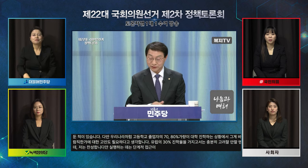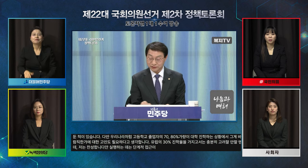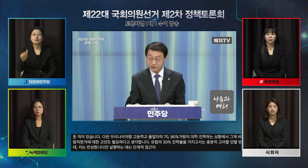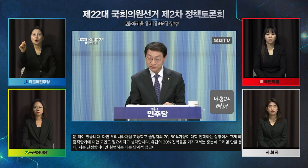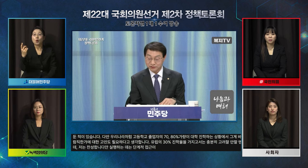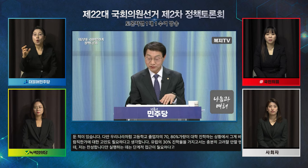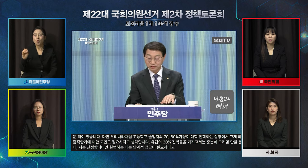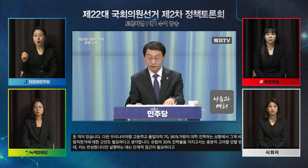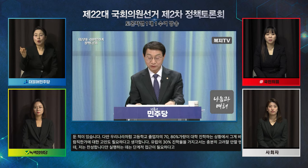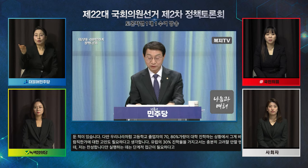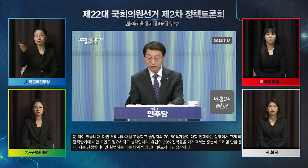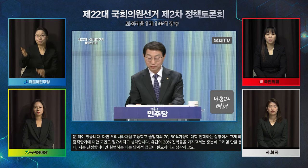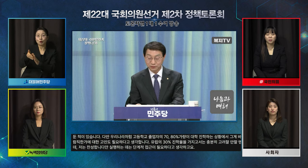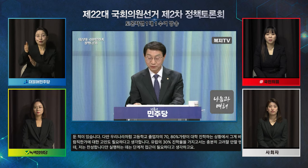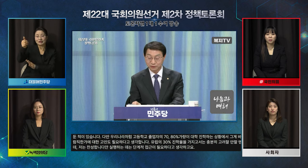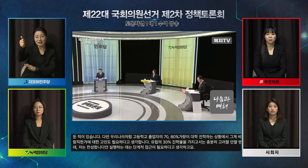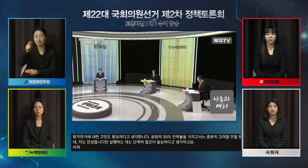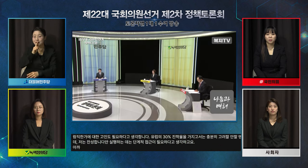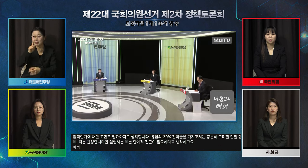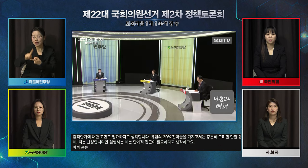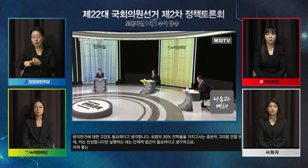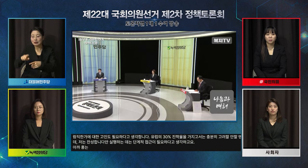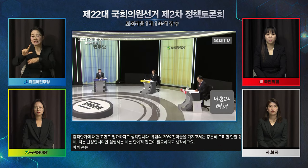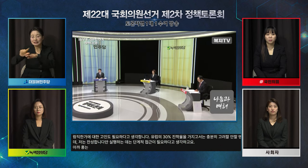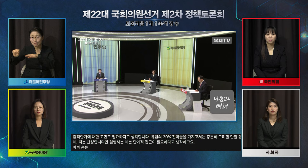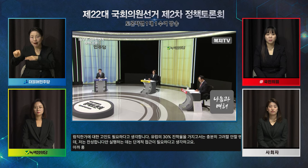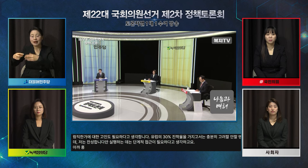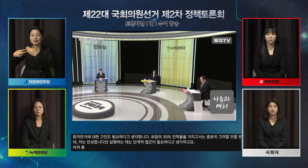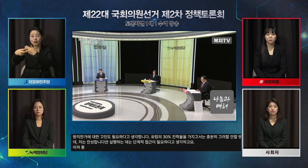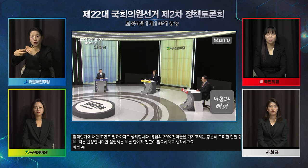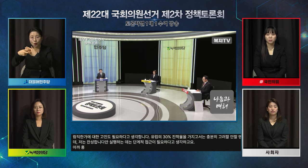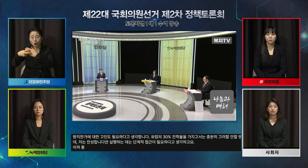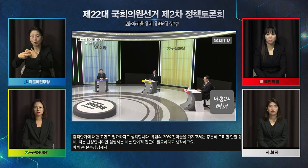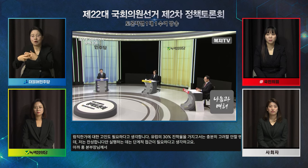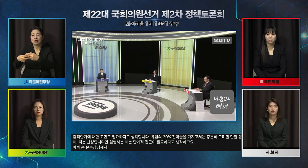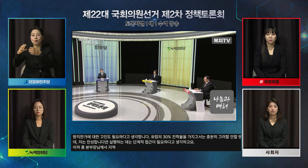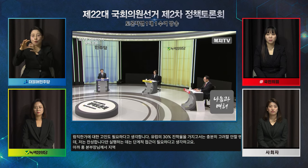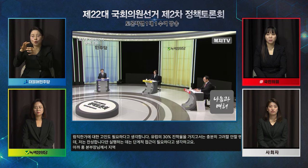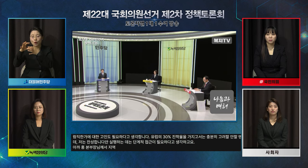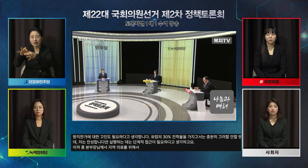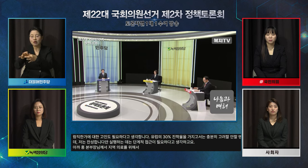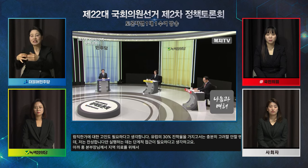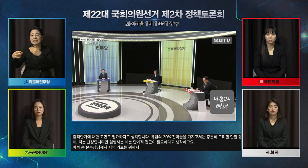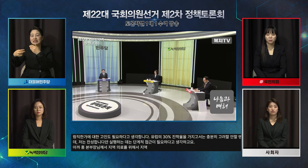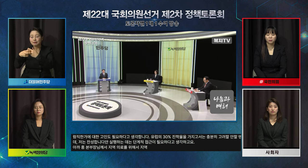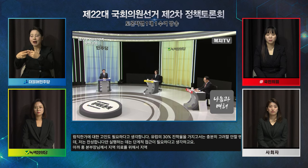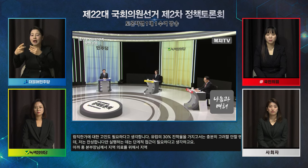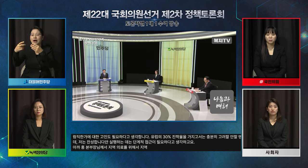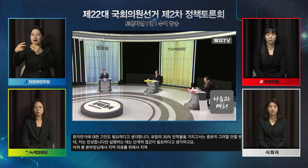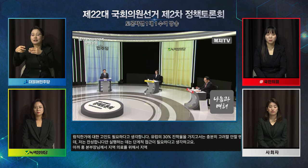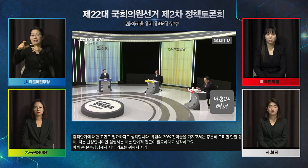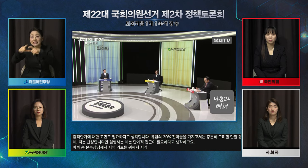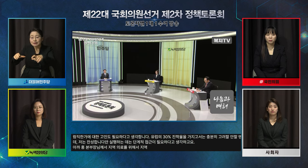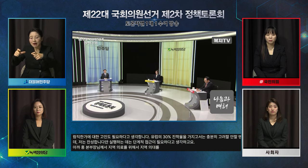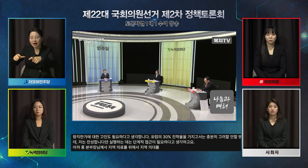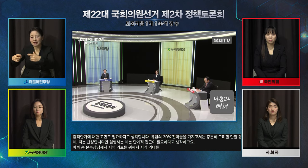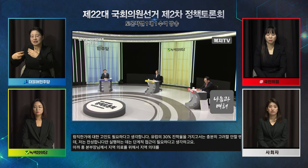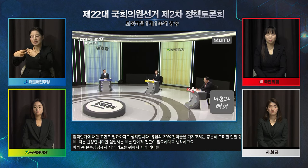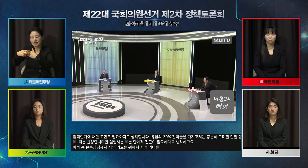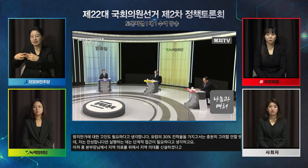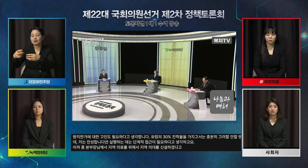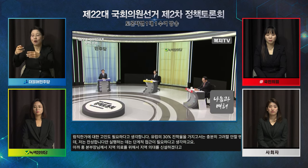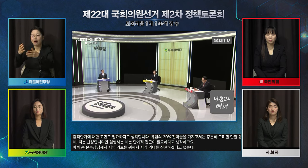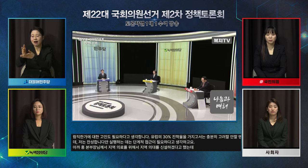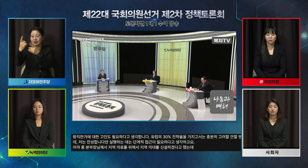본부장님께서 지역 의료를 위해서 지역 의대를 신설하겠다고 했는데요. 그렇게 지역 의대를